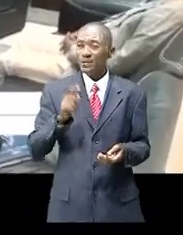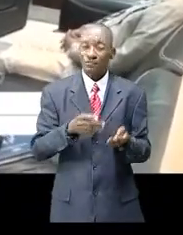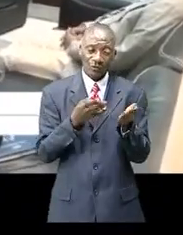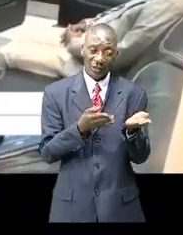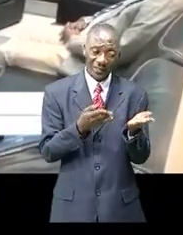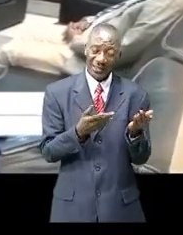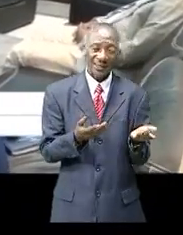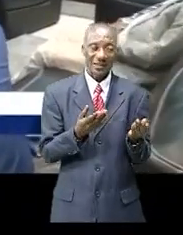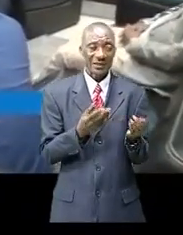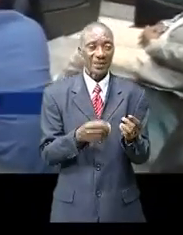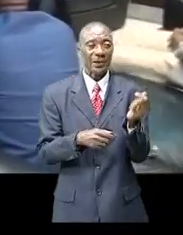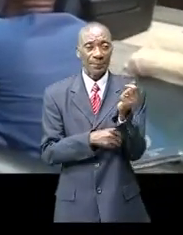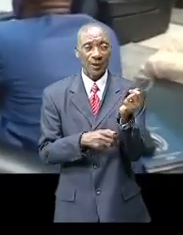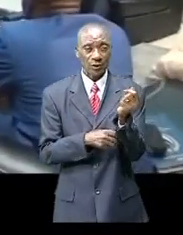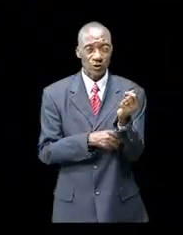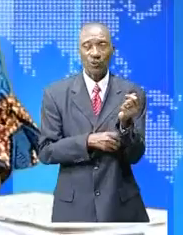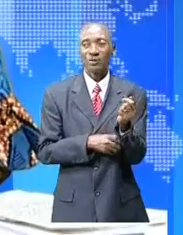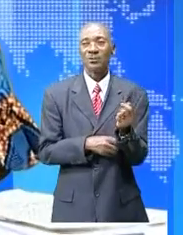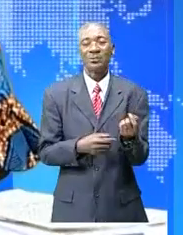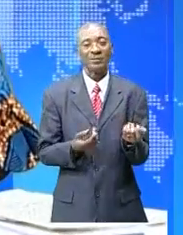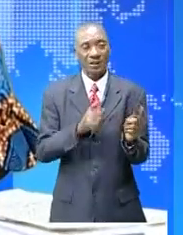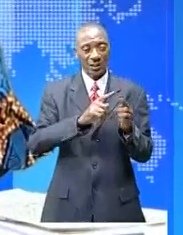il y a 2 décennies dans l'Est.